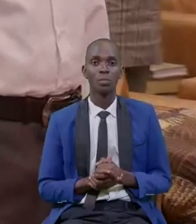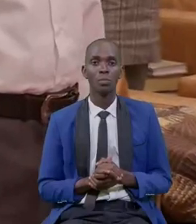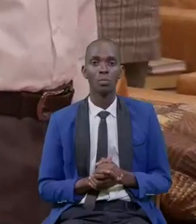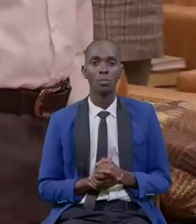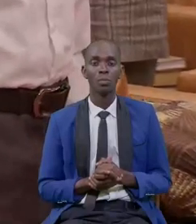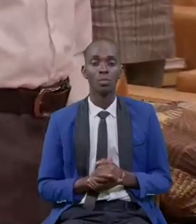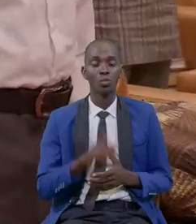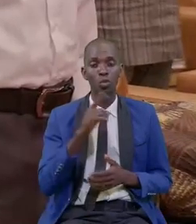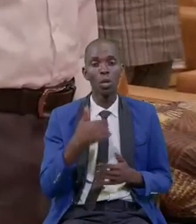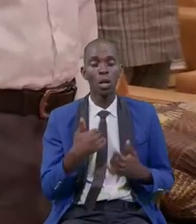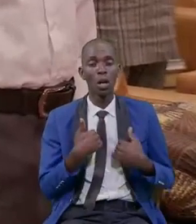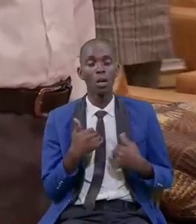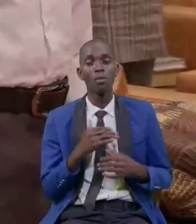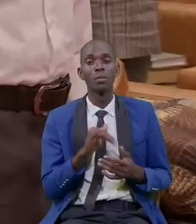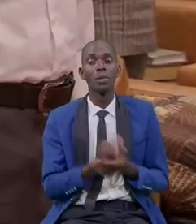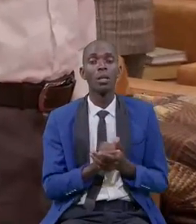La conviction.